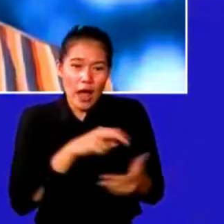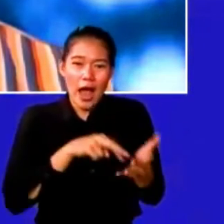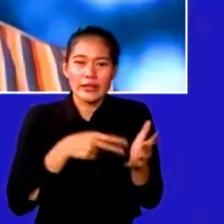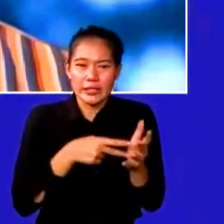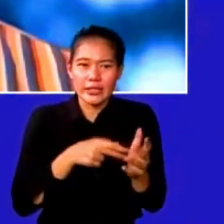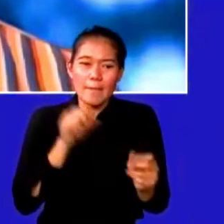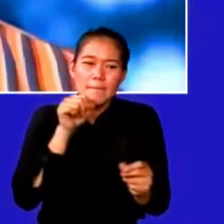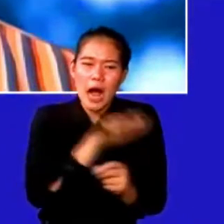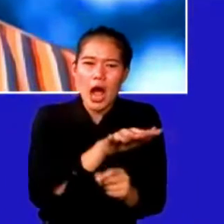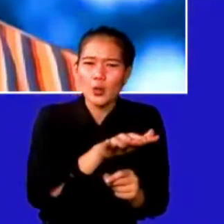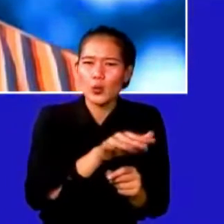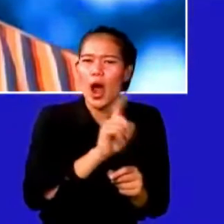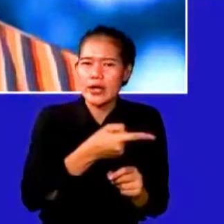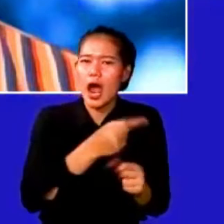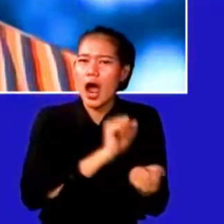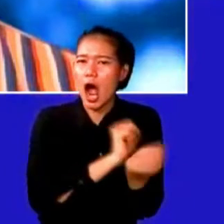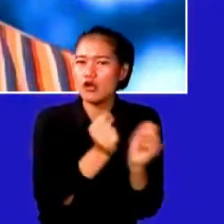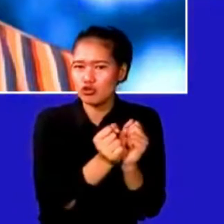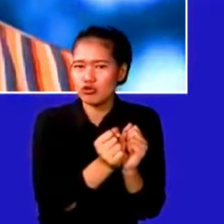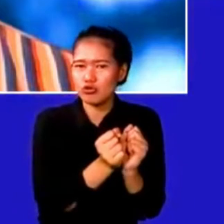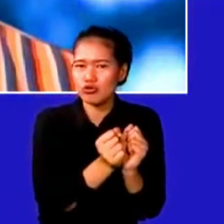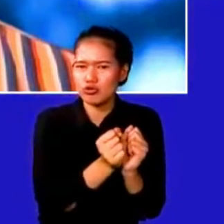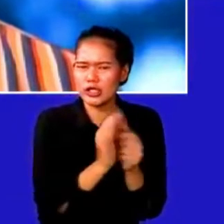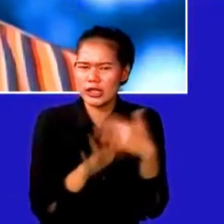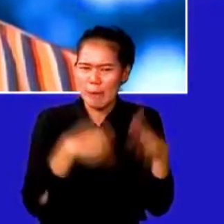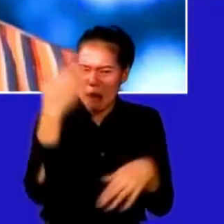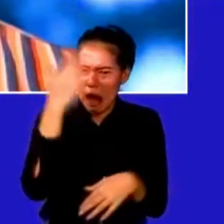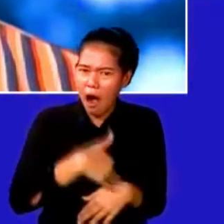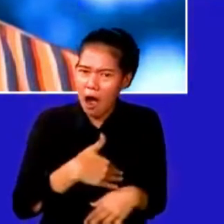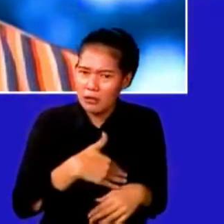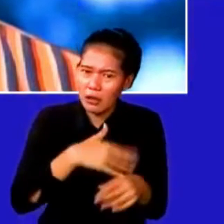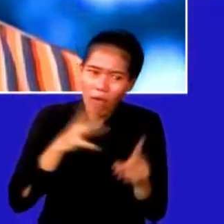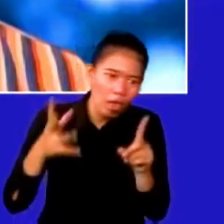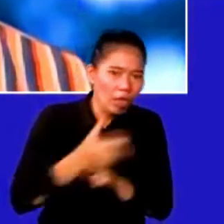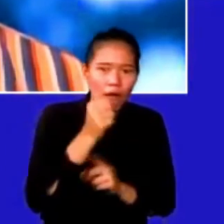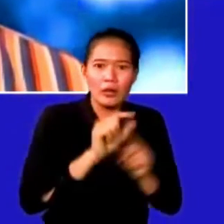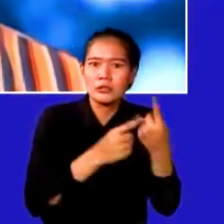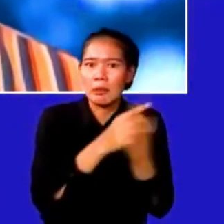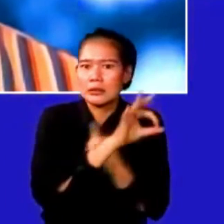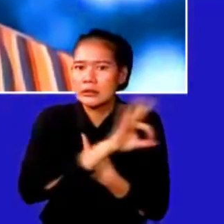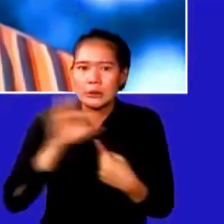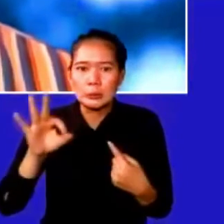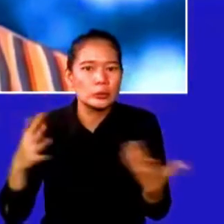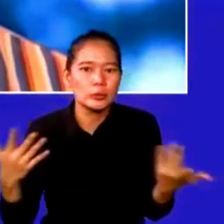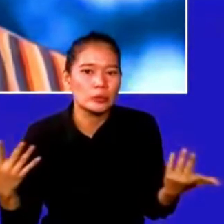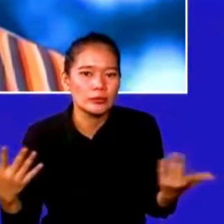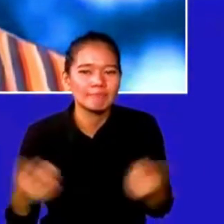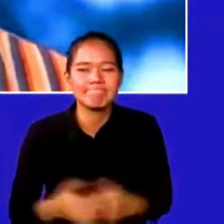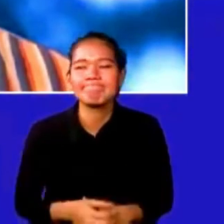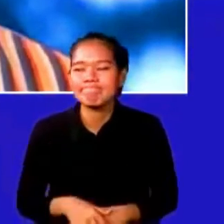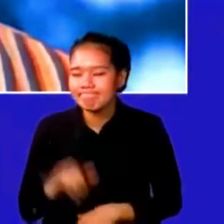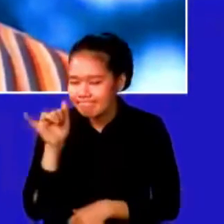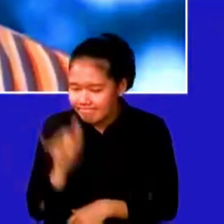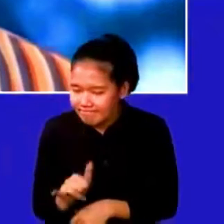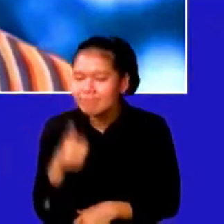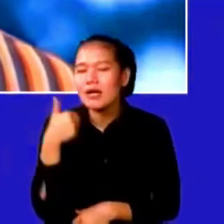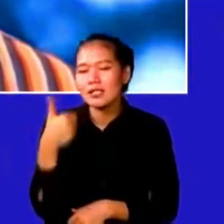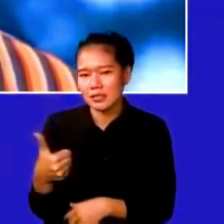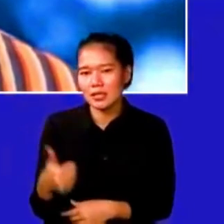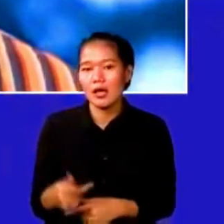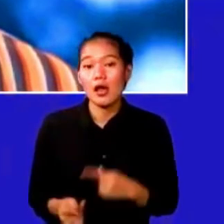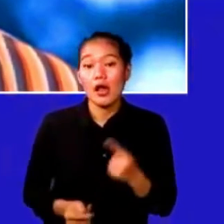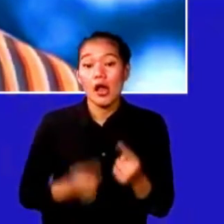positif spirit dan juga positive charge per harinya yang sekarang sudah tembus 11.000 lebih dia pasti